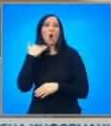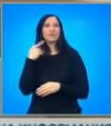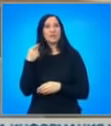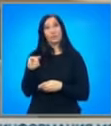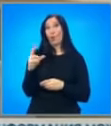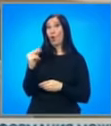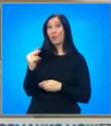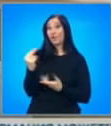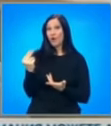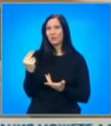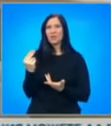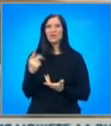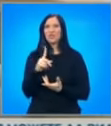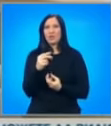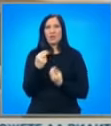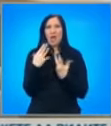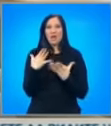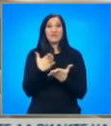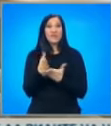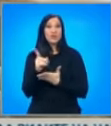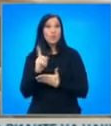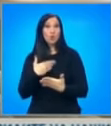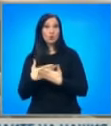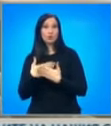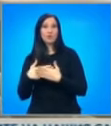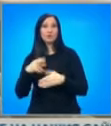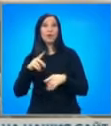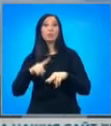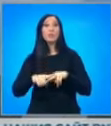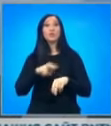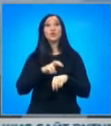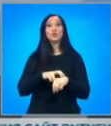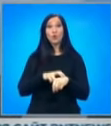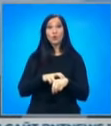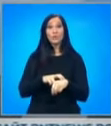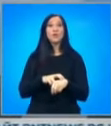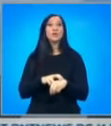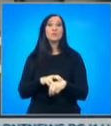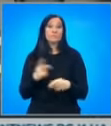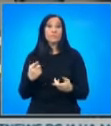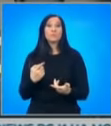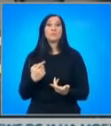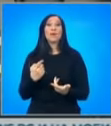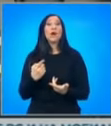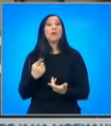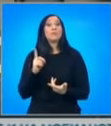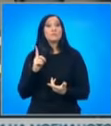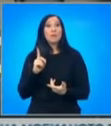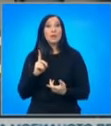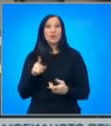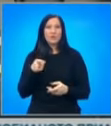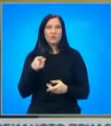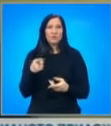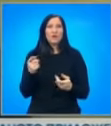си говорим, че ни е криво за начина, по който се отнесоха с Новак Джокович. Кенгурото удря и побеждава, така както го прави и